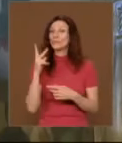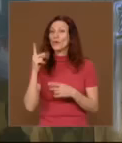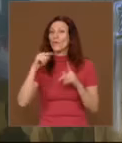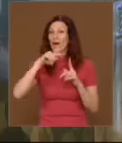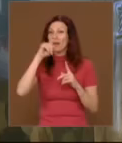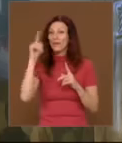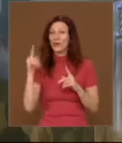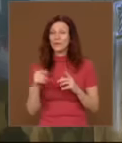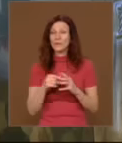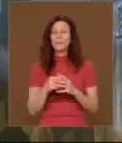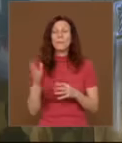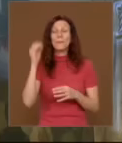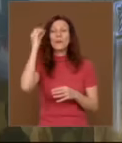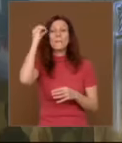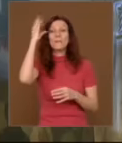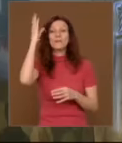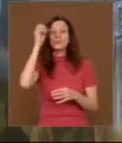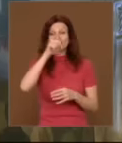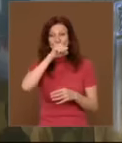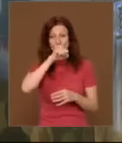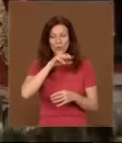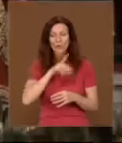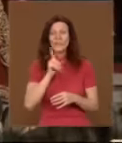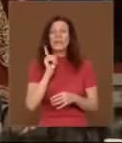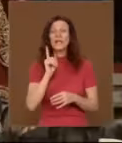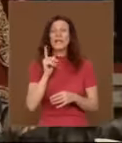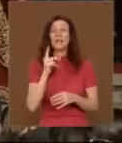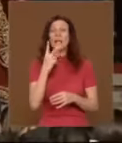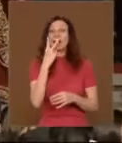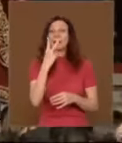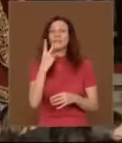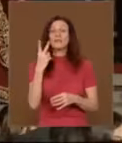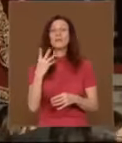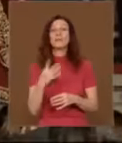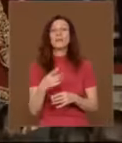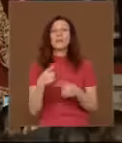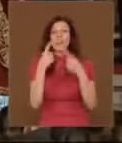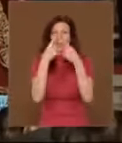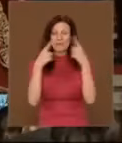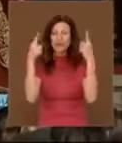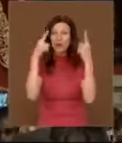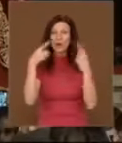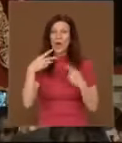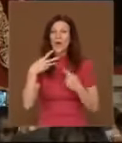помилуй. Премудрост прости, услышим Святаго Евангелие.